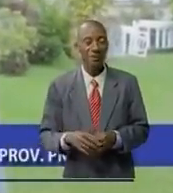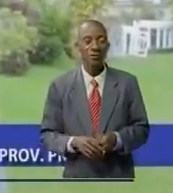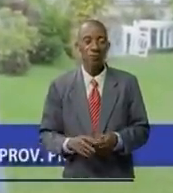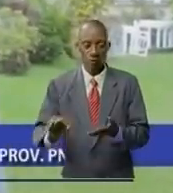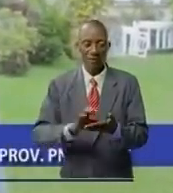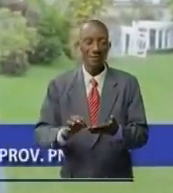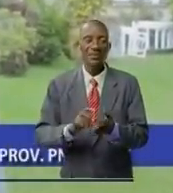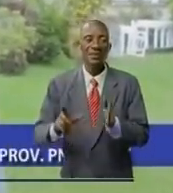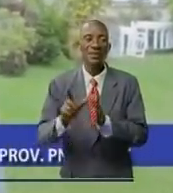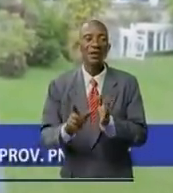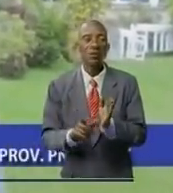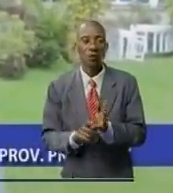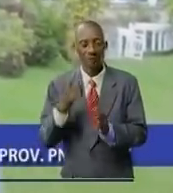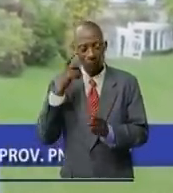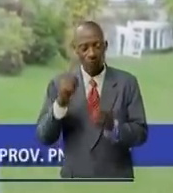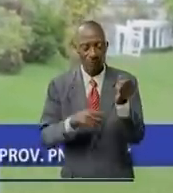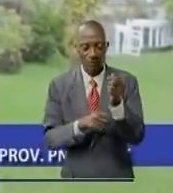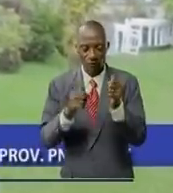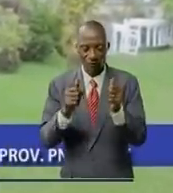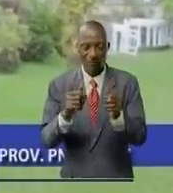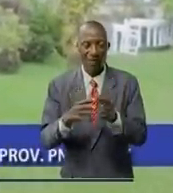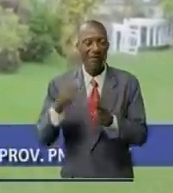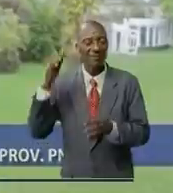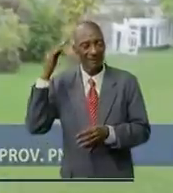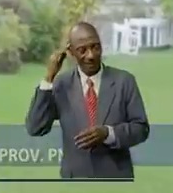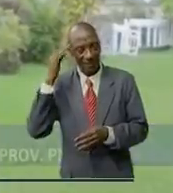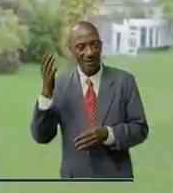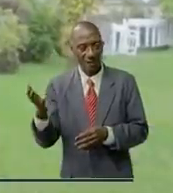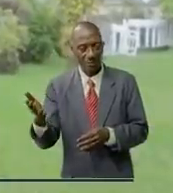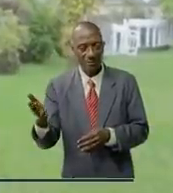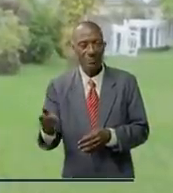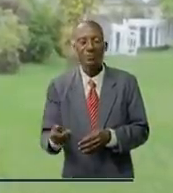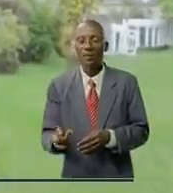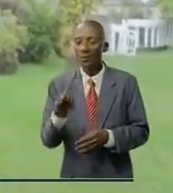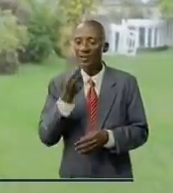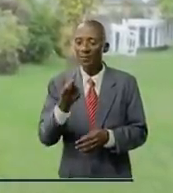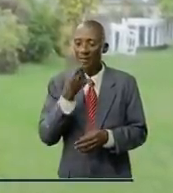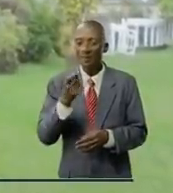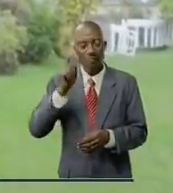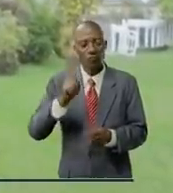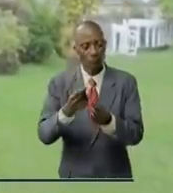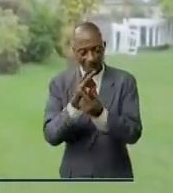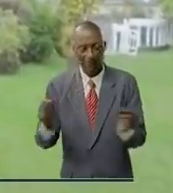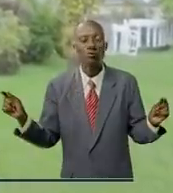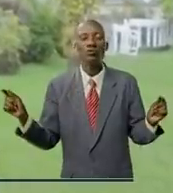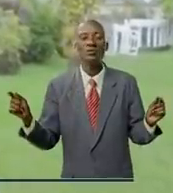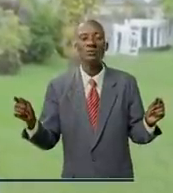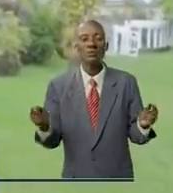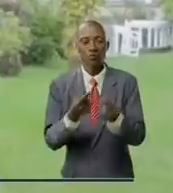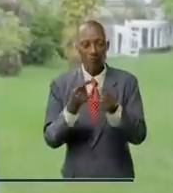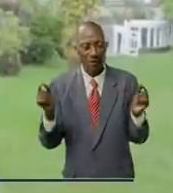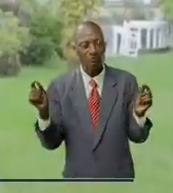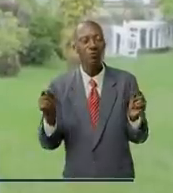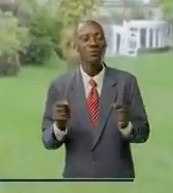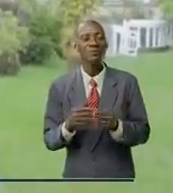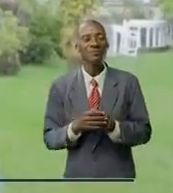portant protection des personnes vivant avec VIH qui demande à ce qu'il y ait gratuité des soins pour toutes les PVVH dans les structures tant